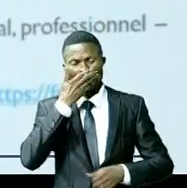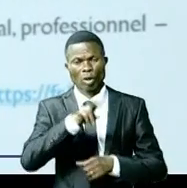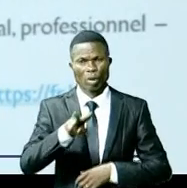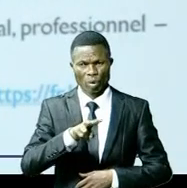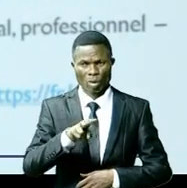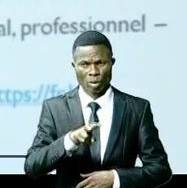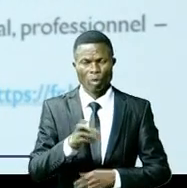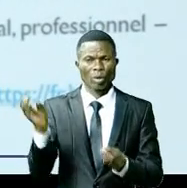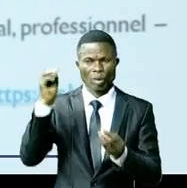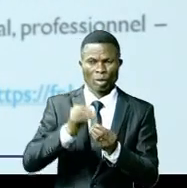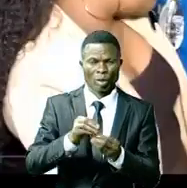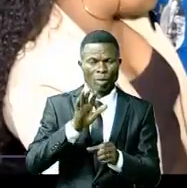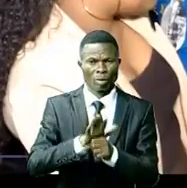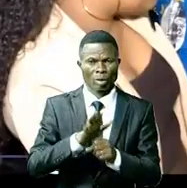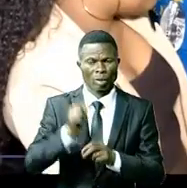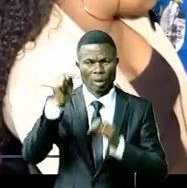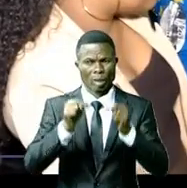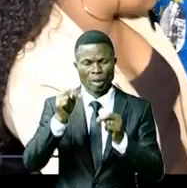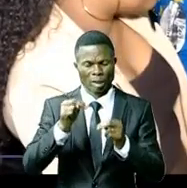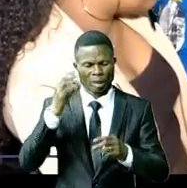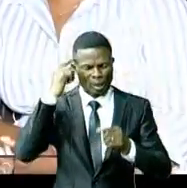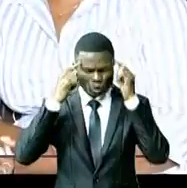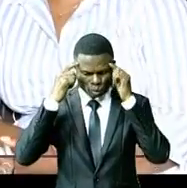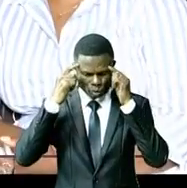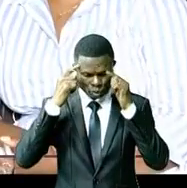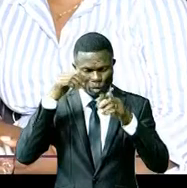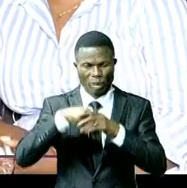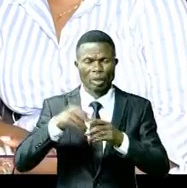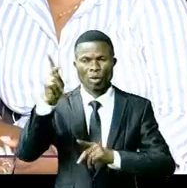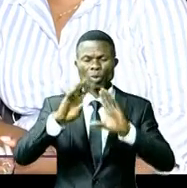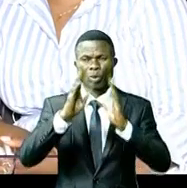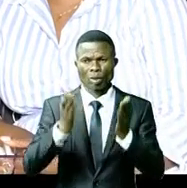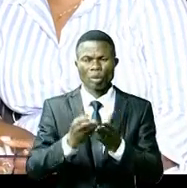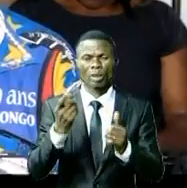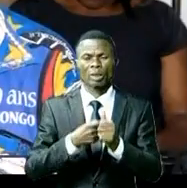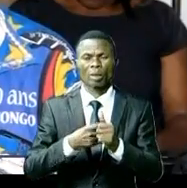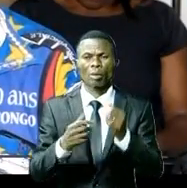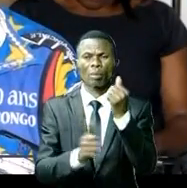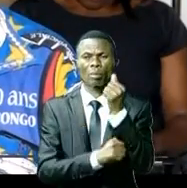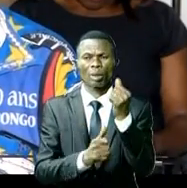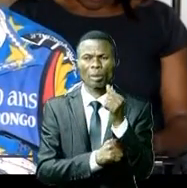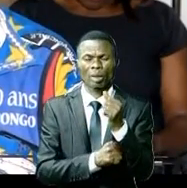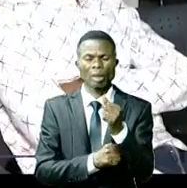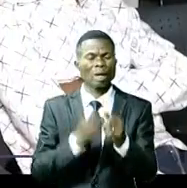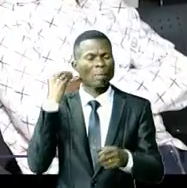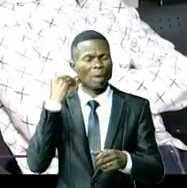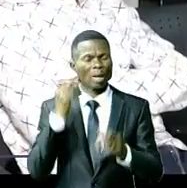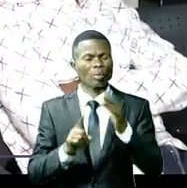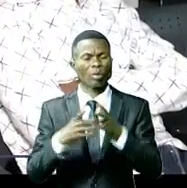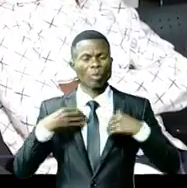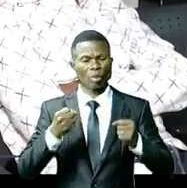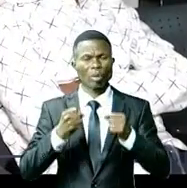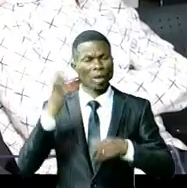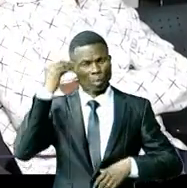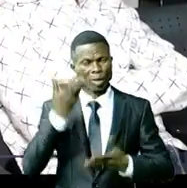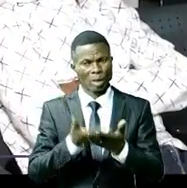a augmenté aussi bien les niveaux de stress et d'anxiété au sein de la population, surtout chez les personnes infectées et guéries. Cette maladie est